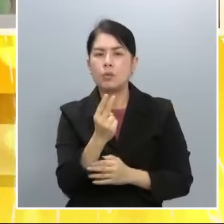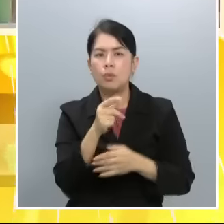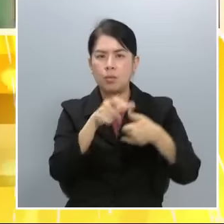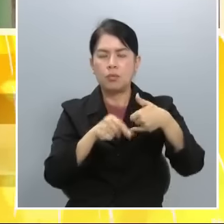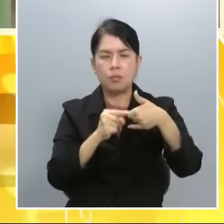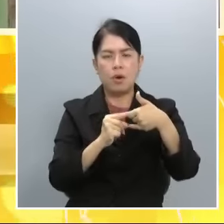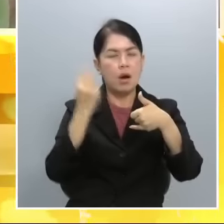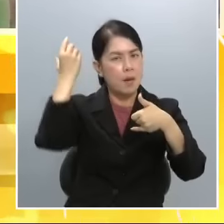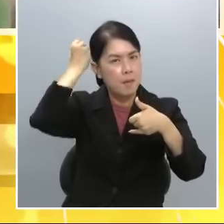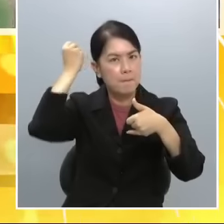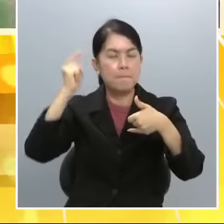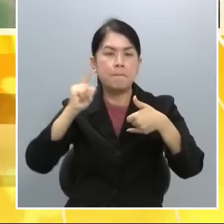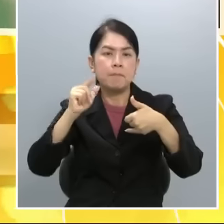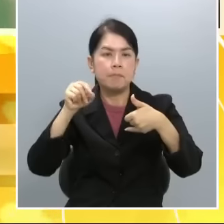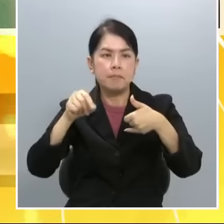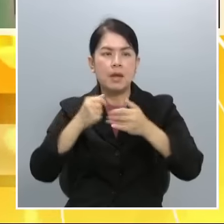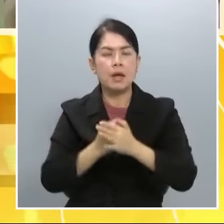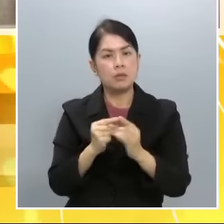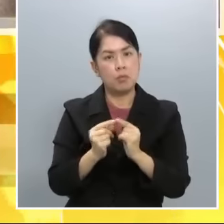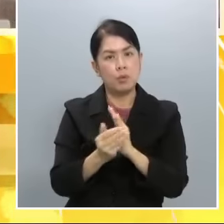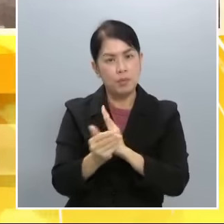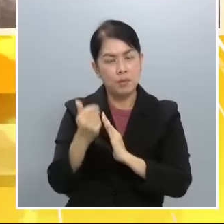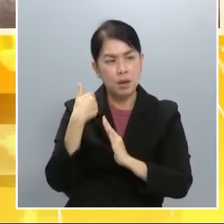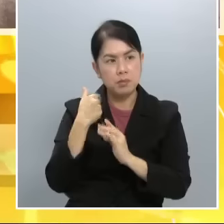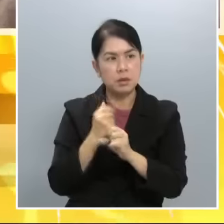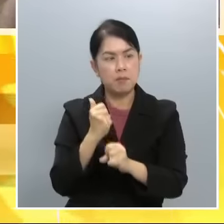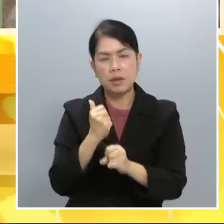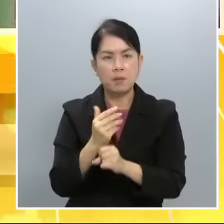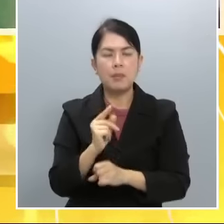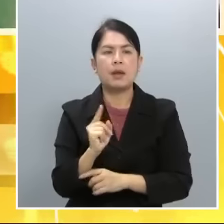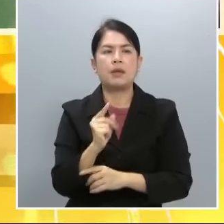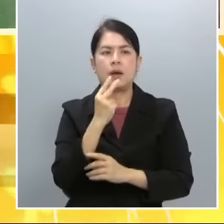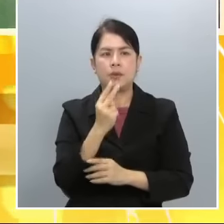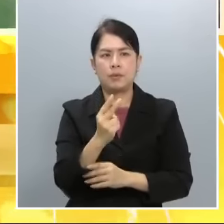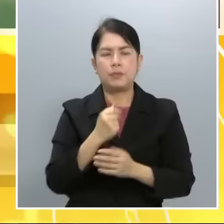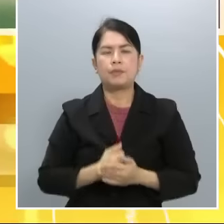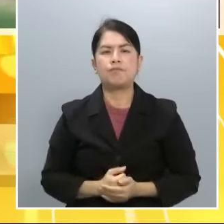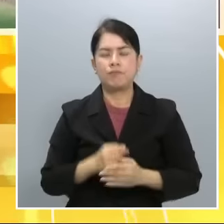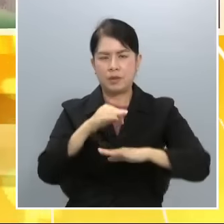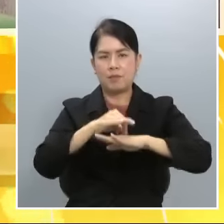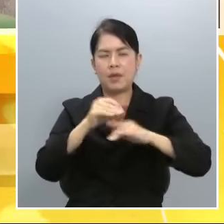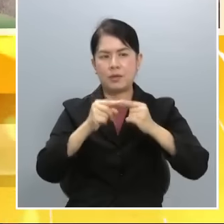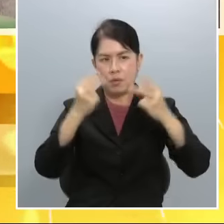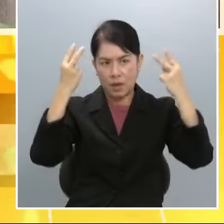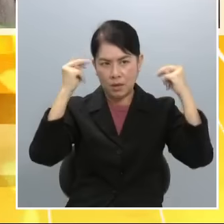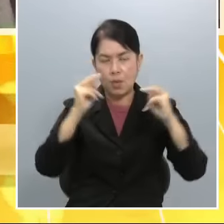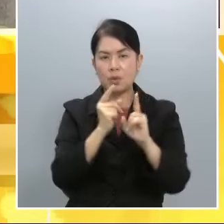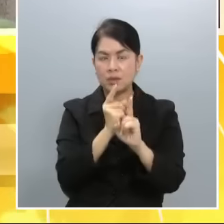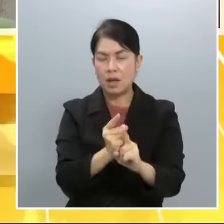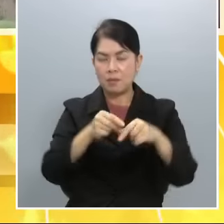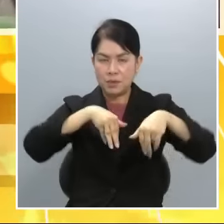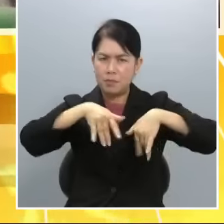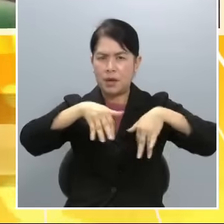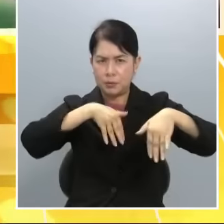ารเนี่ยมีความสามารถมีความเหมาะสมนะครับในการเป็นนายกรัฐมนตรีได้ตามที่พี่น้องประชาชนต้องการหรือ